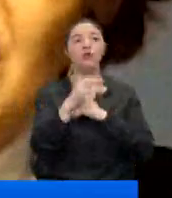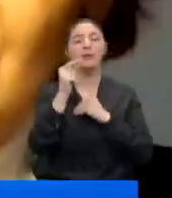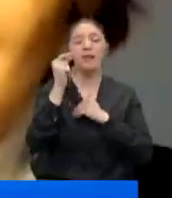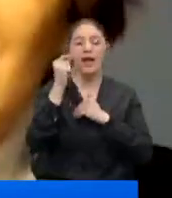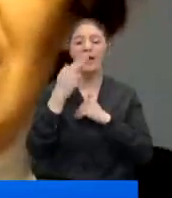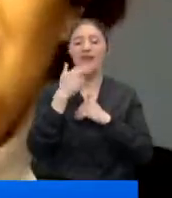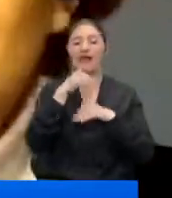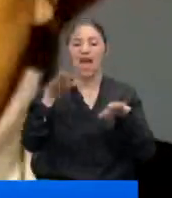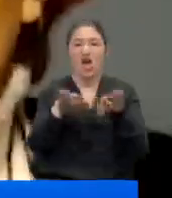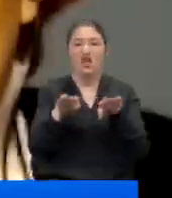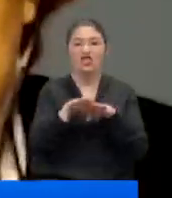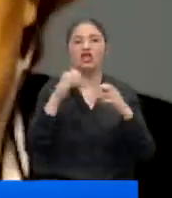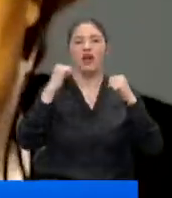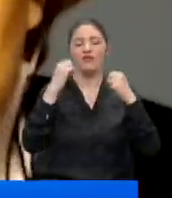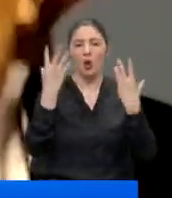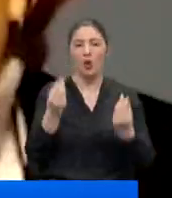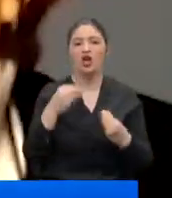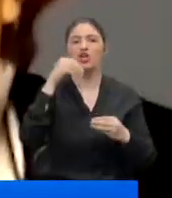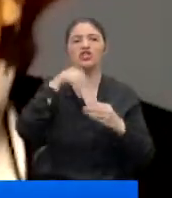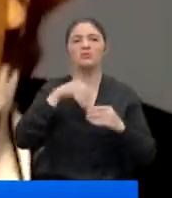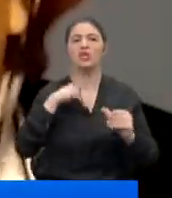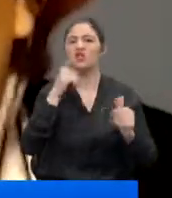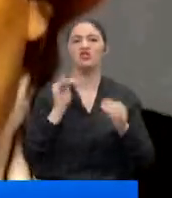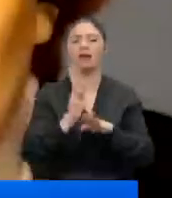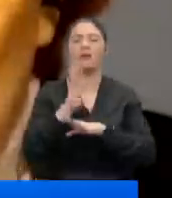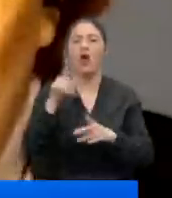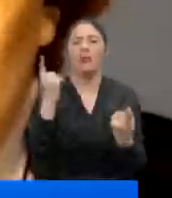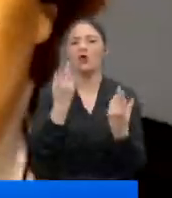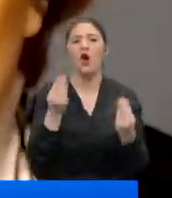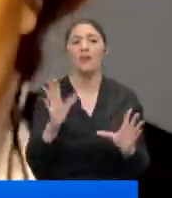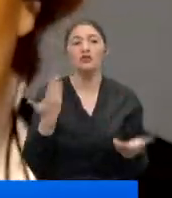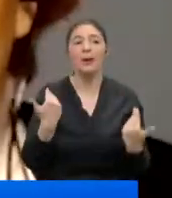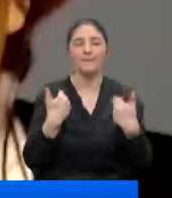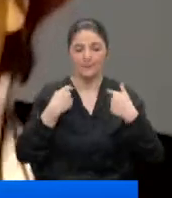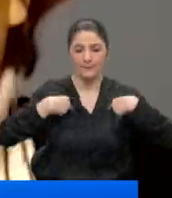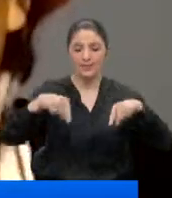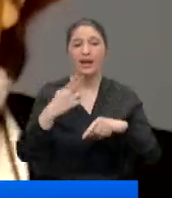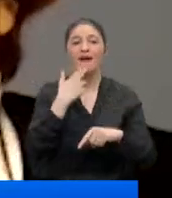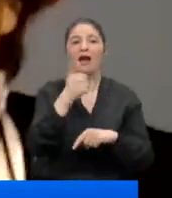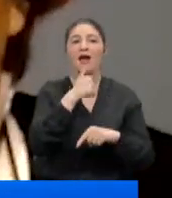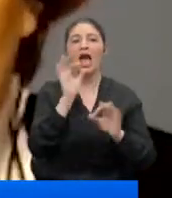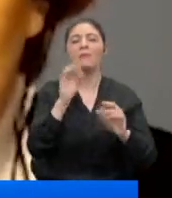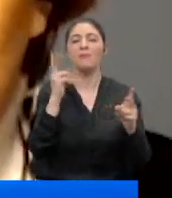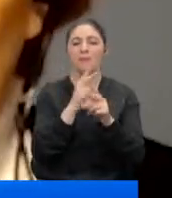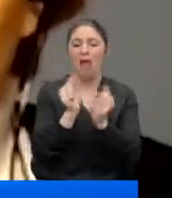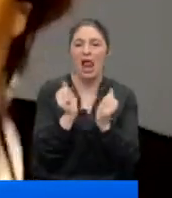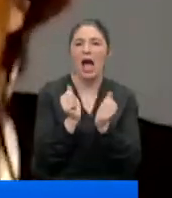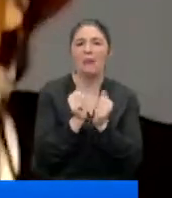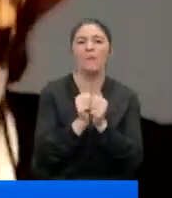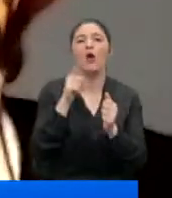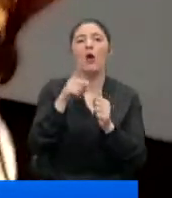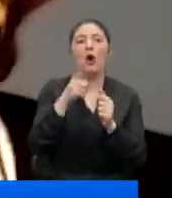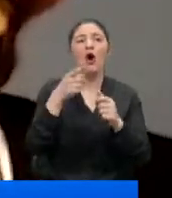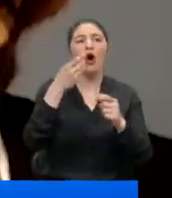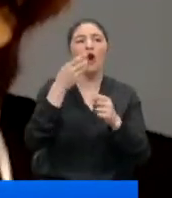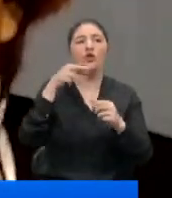cinsiyet eşitliği taraftar olarak hiç içimizde yaşamadık. Yani öyle bir şey hiç olmadı. Çünkü biz kadın erkek hep birlikteydik. O ağaçlı yolda